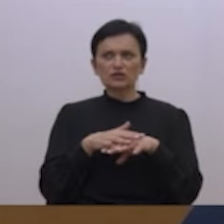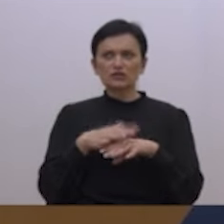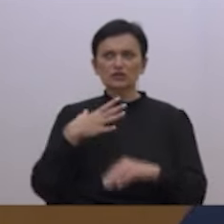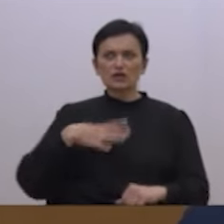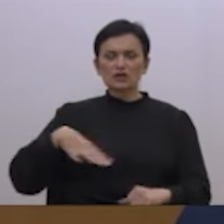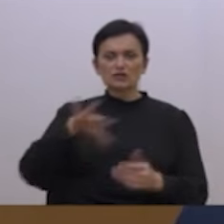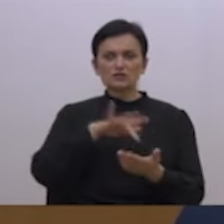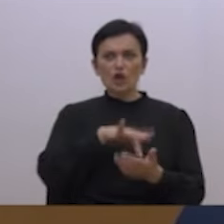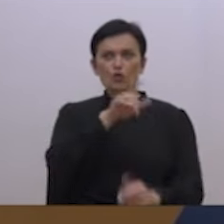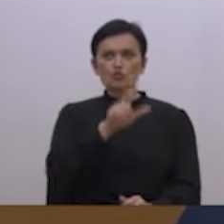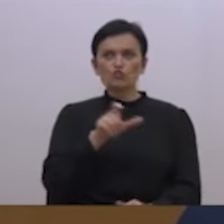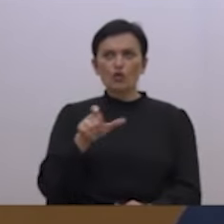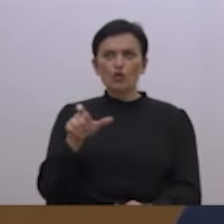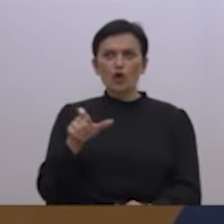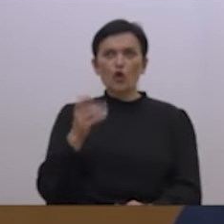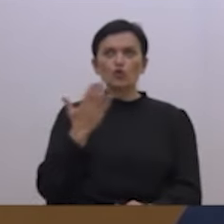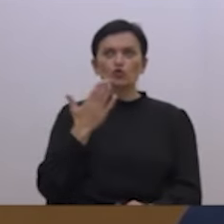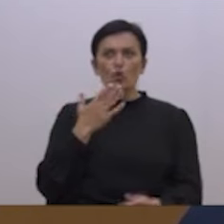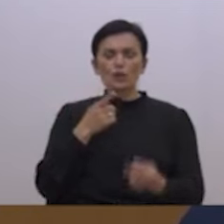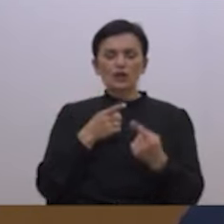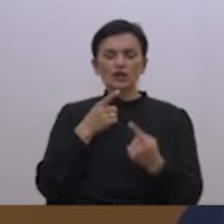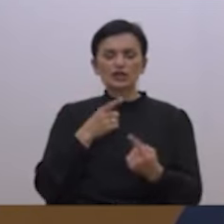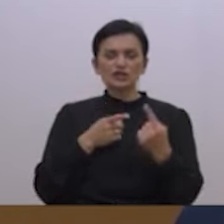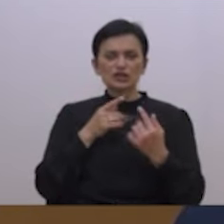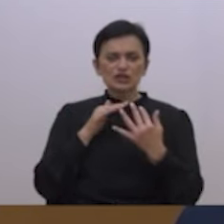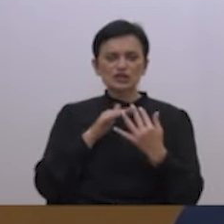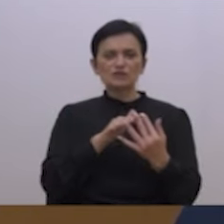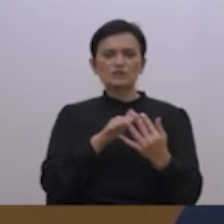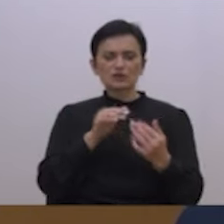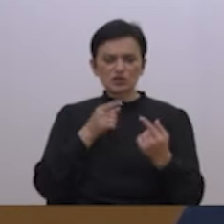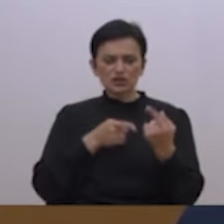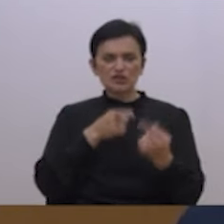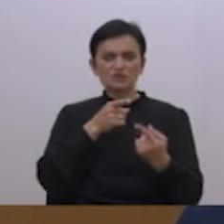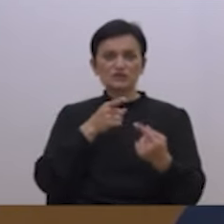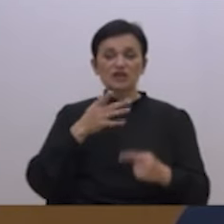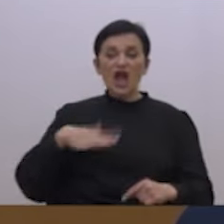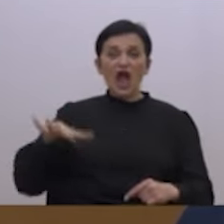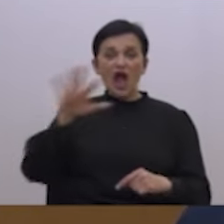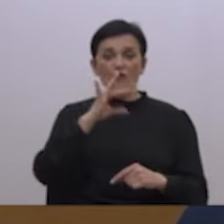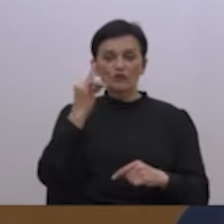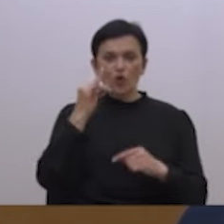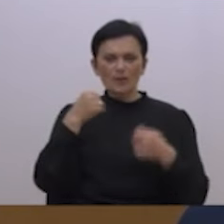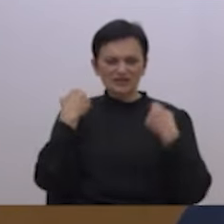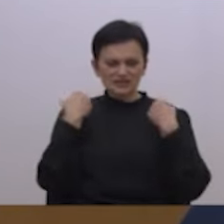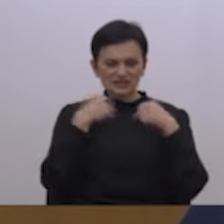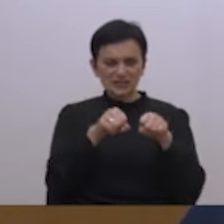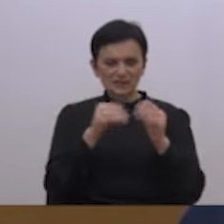საქართველოს მოქალაქეებს, რომლებიც იბრძვიან ევროპული ინტეგრაციისთვის, ცემთ, სახლში